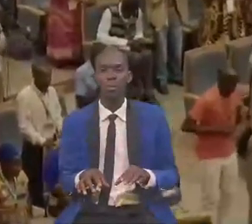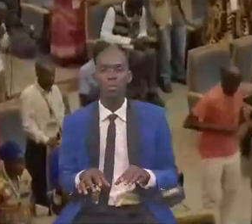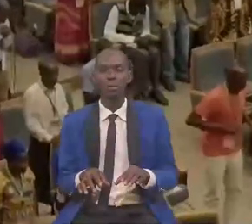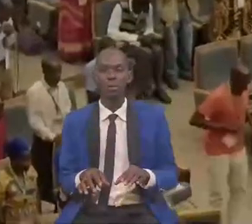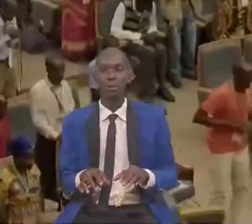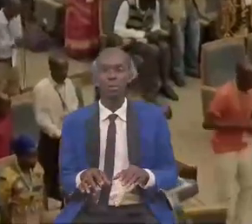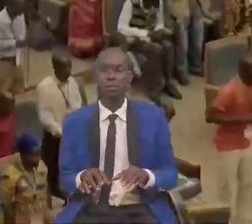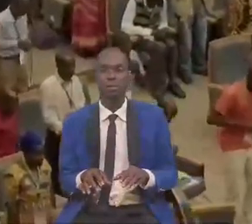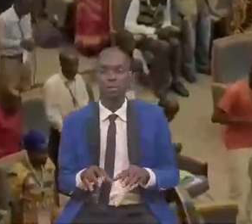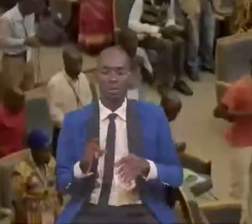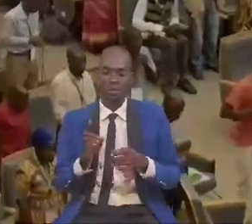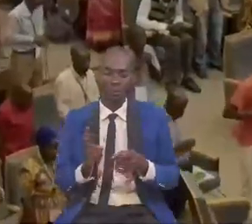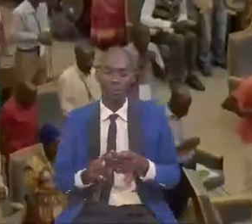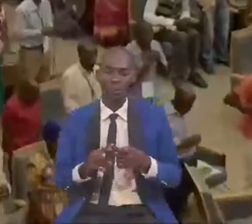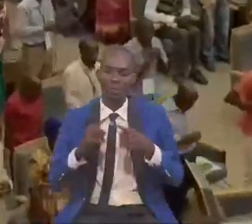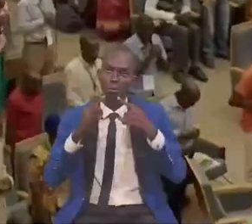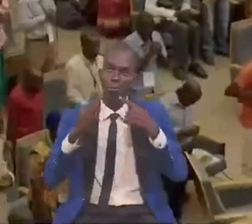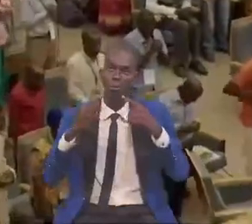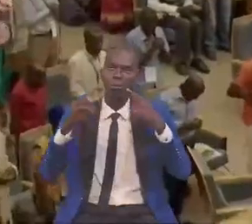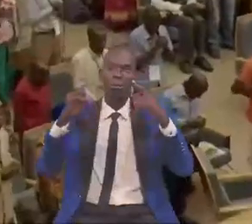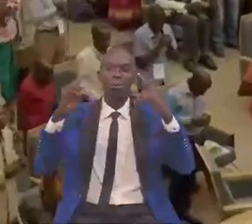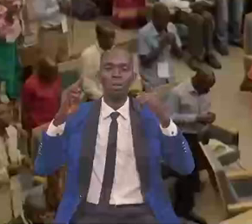pour réussir,